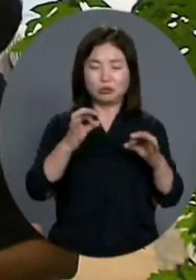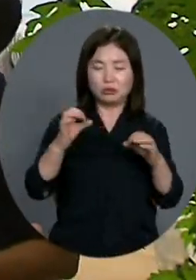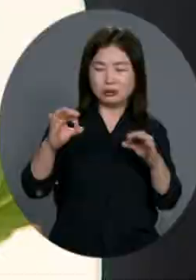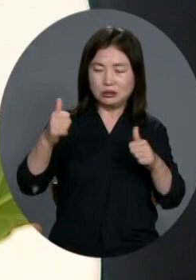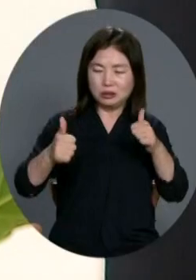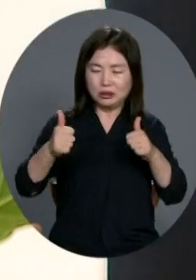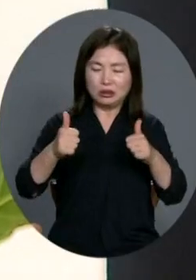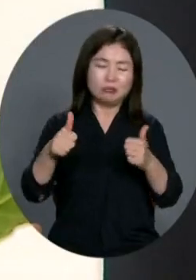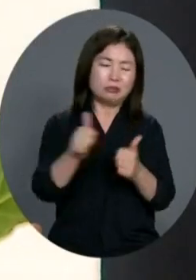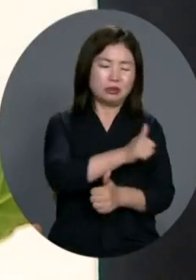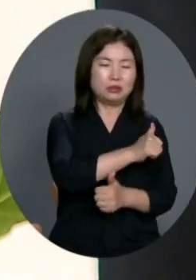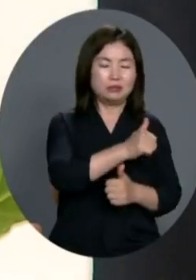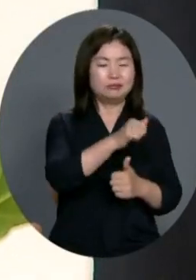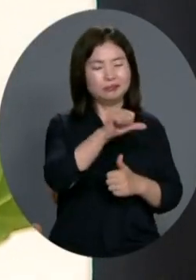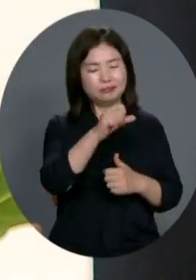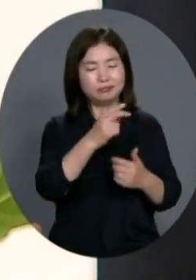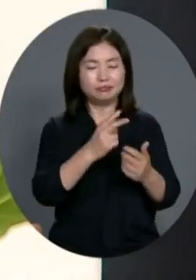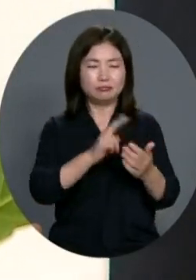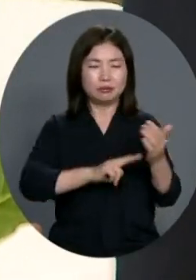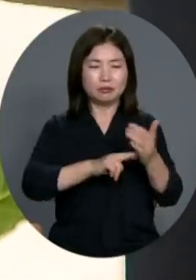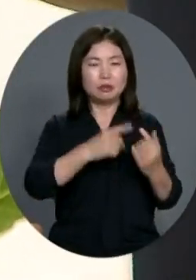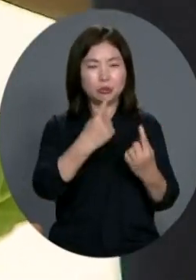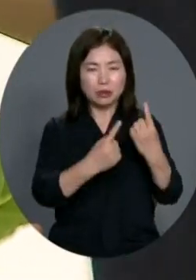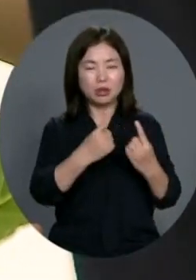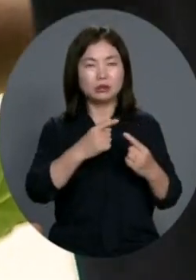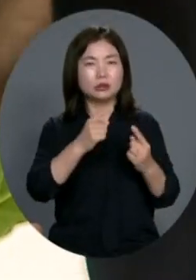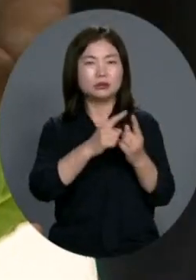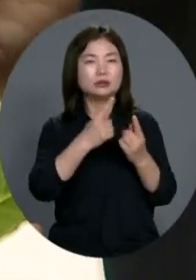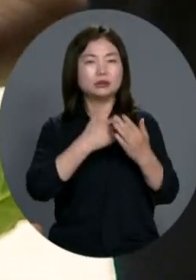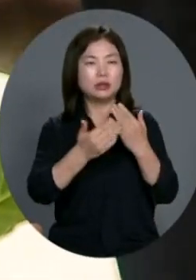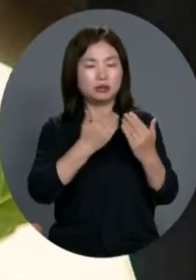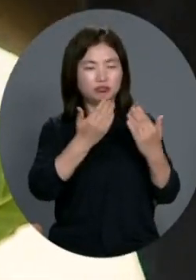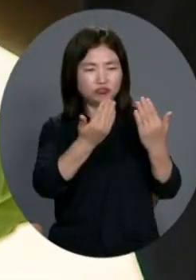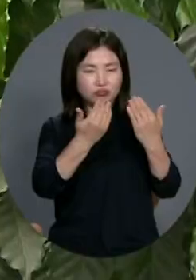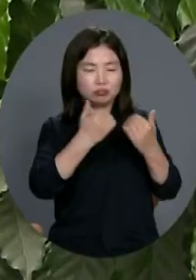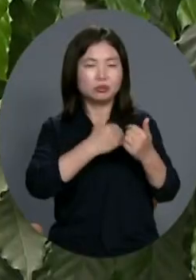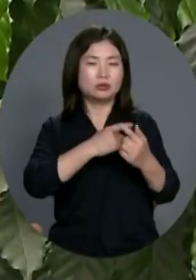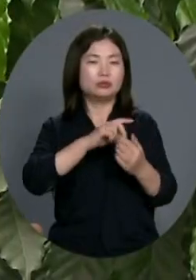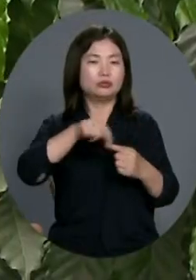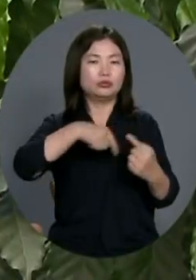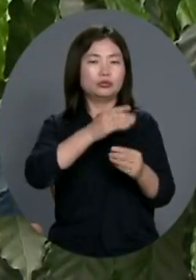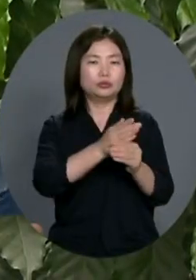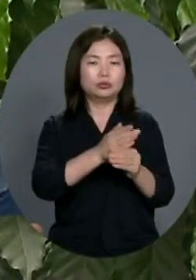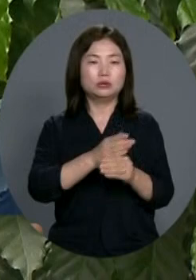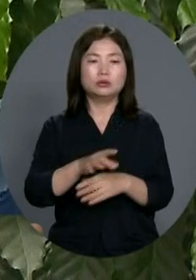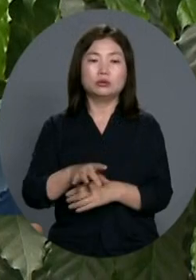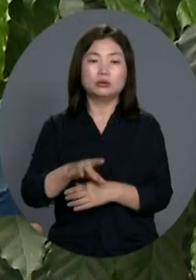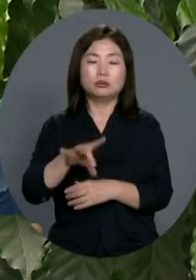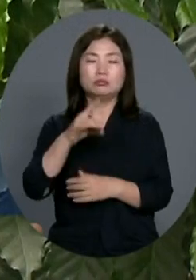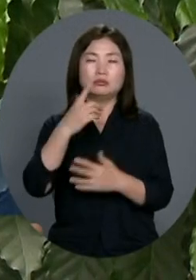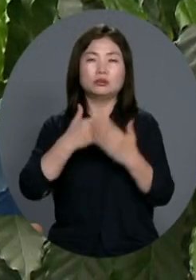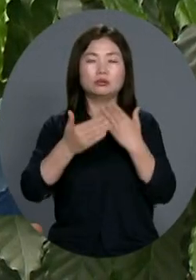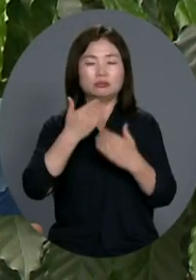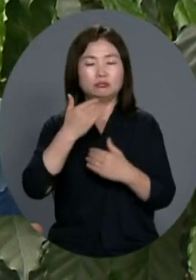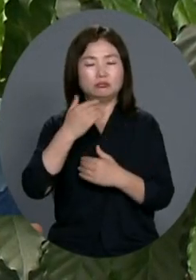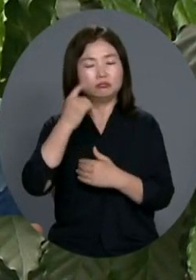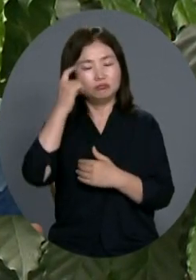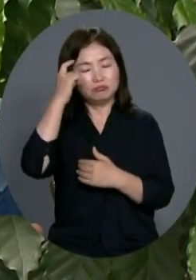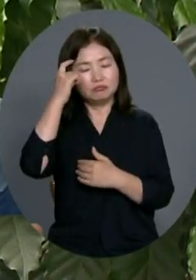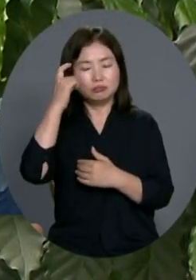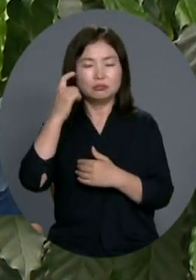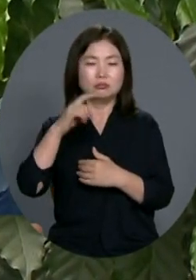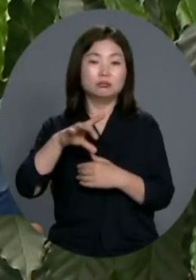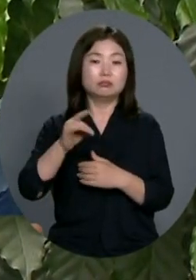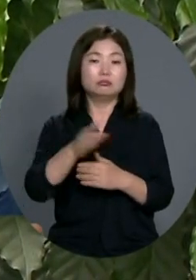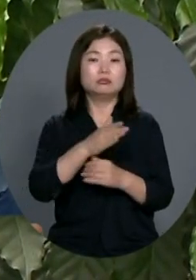경쟁력에 밀리다 보니 판매보다는 체험 위주로 운영하고 있습니다. 처음부터 체험 위주로 한다라고 생각하고 구성을